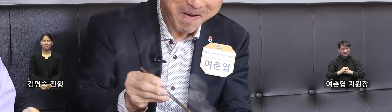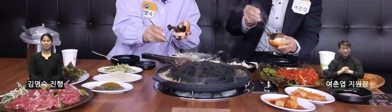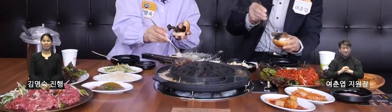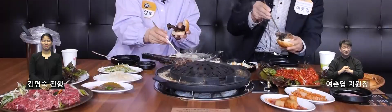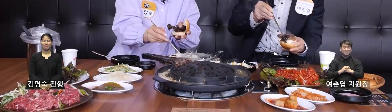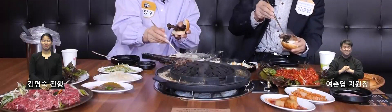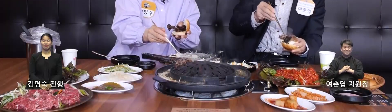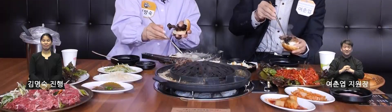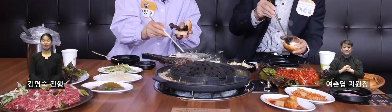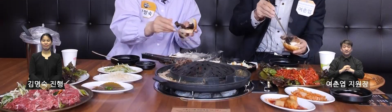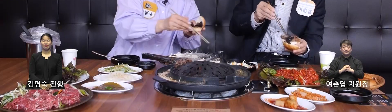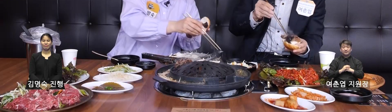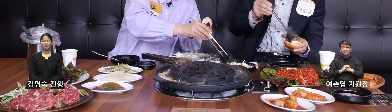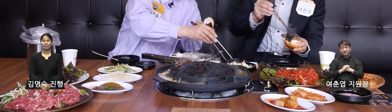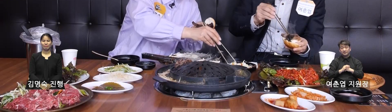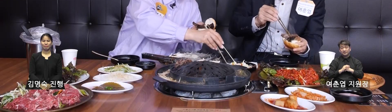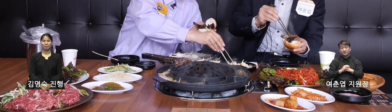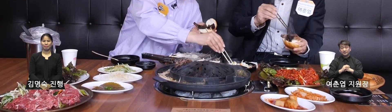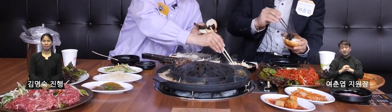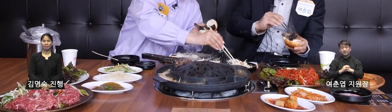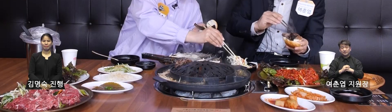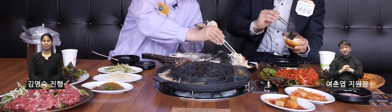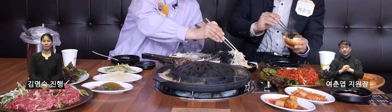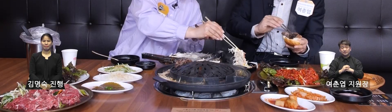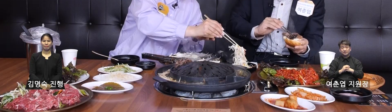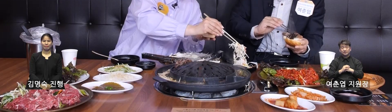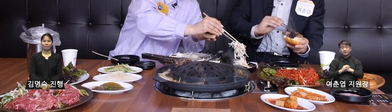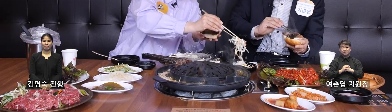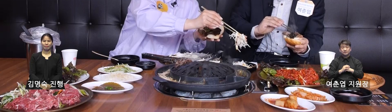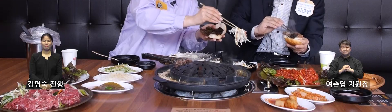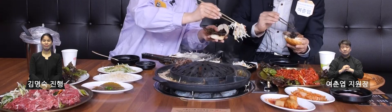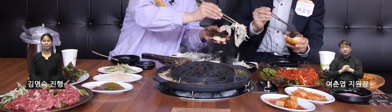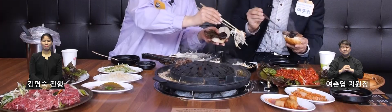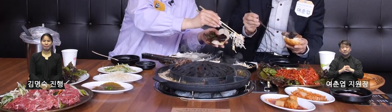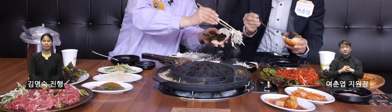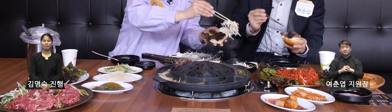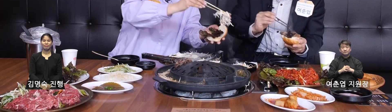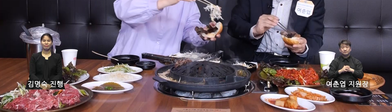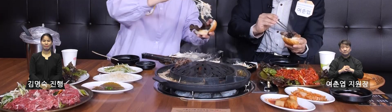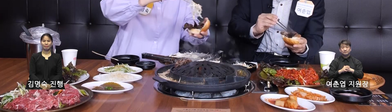고기를. 자, 요거 소스도 좀 얹어주고.